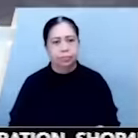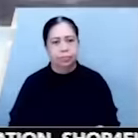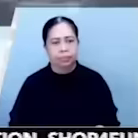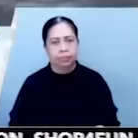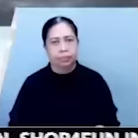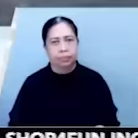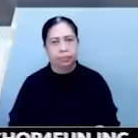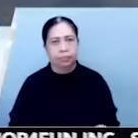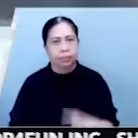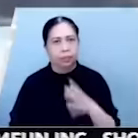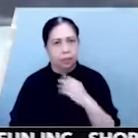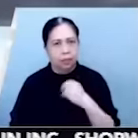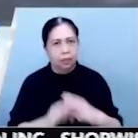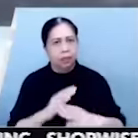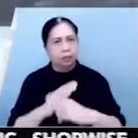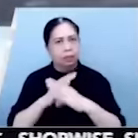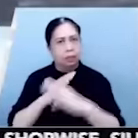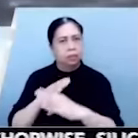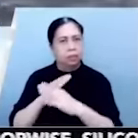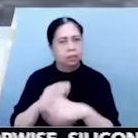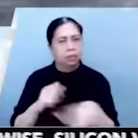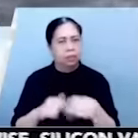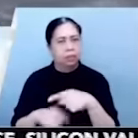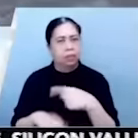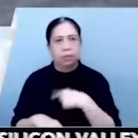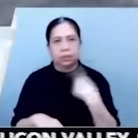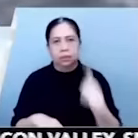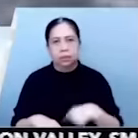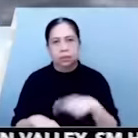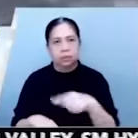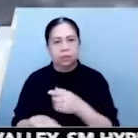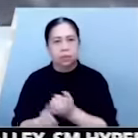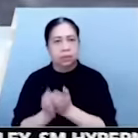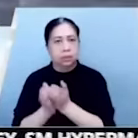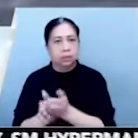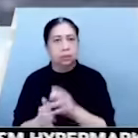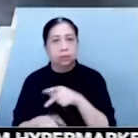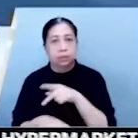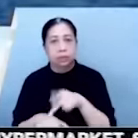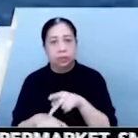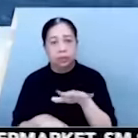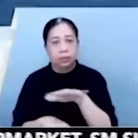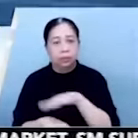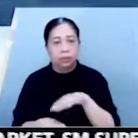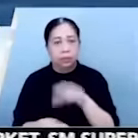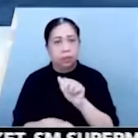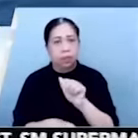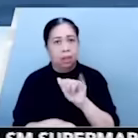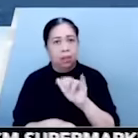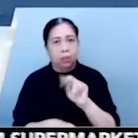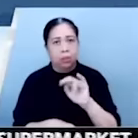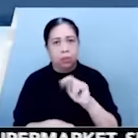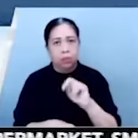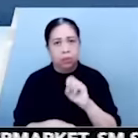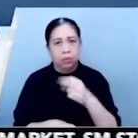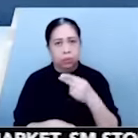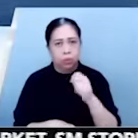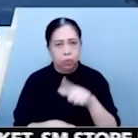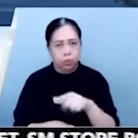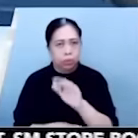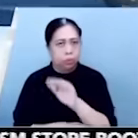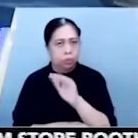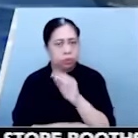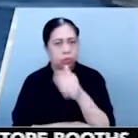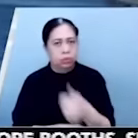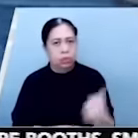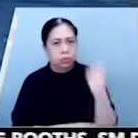at pagharang ng mga barko ng China sa mga sasakyang pandagat ng Pilipinas sa Ayungin Shoal. Nanawagan si Coast Guard